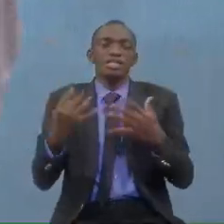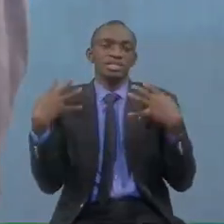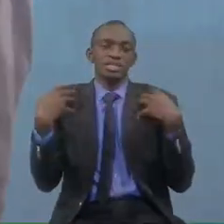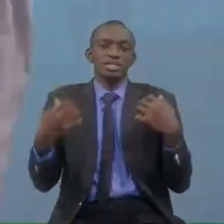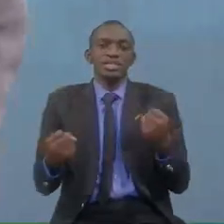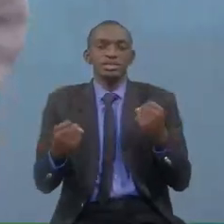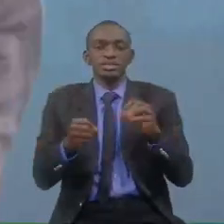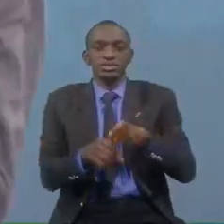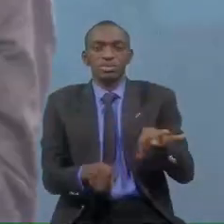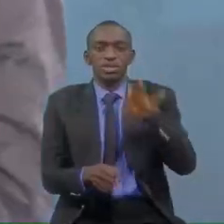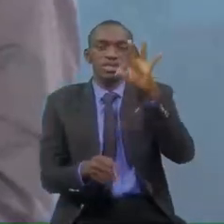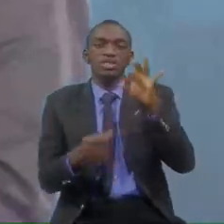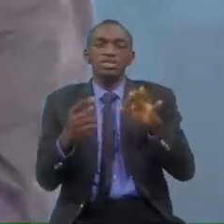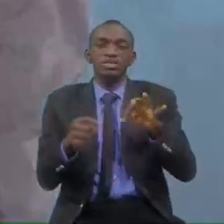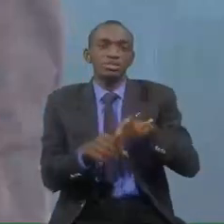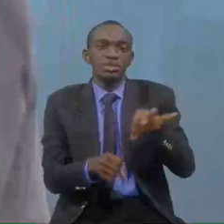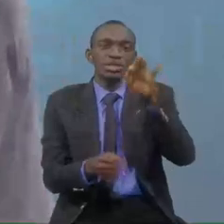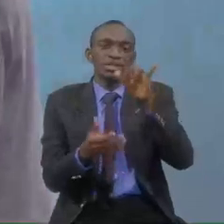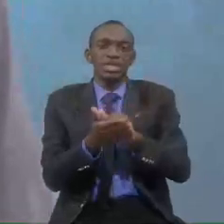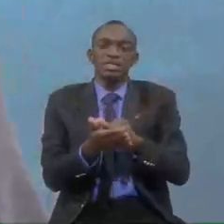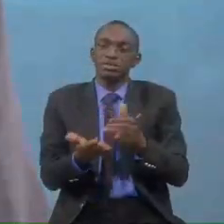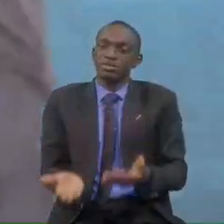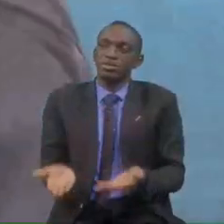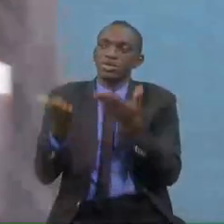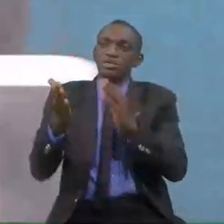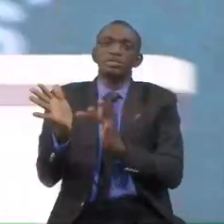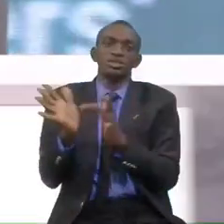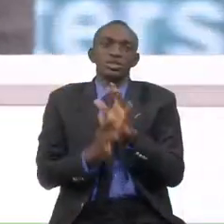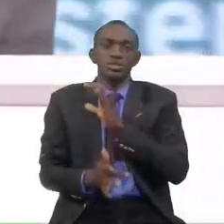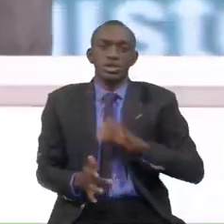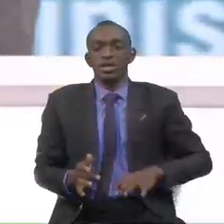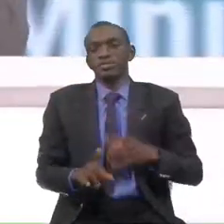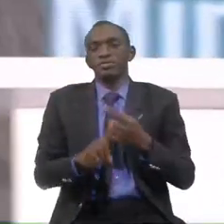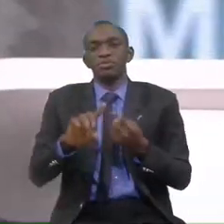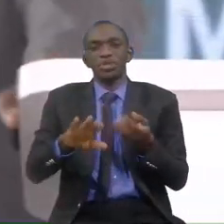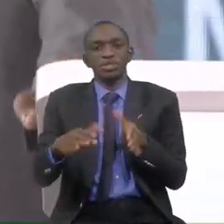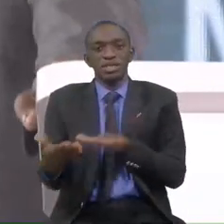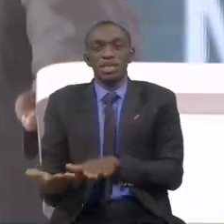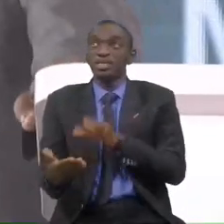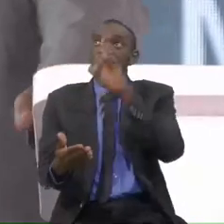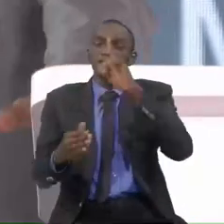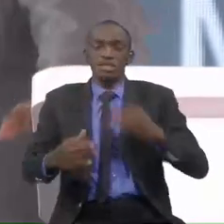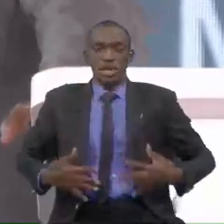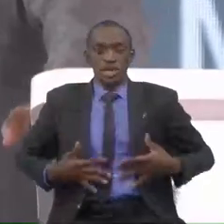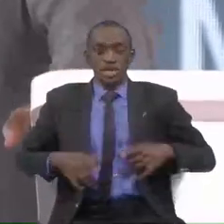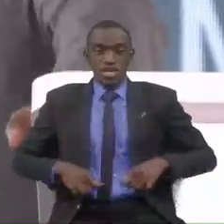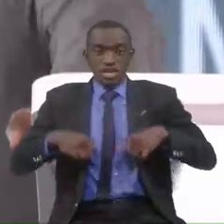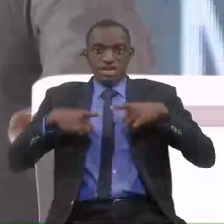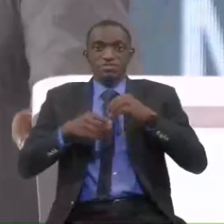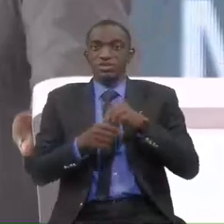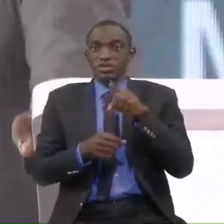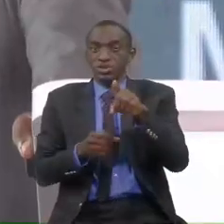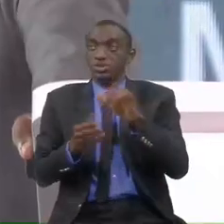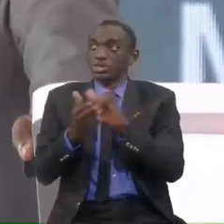guérisseur, l'Esprit qui a ressuscité Jésus d'entre les morts, demeure en vous, habite en